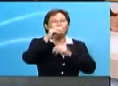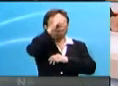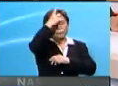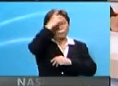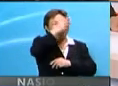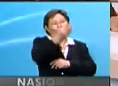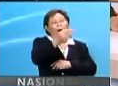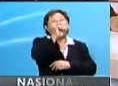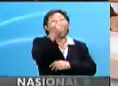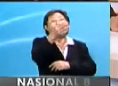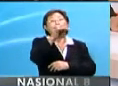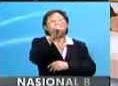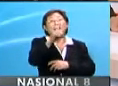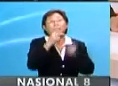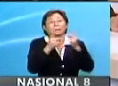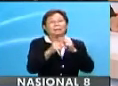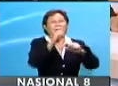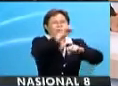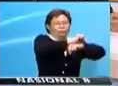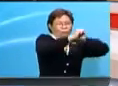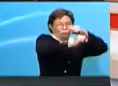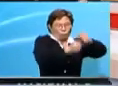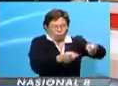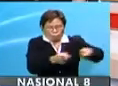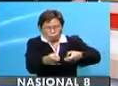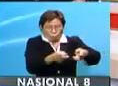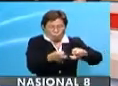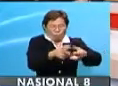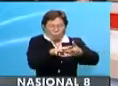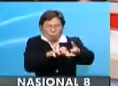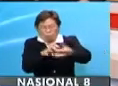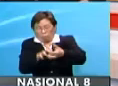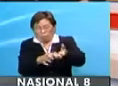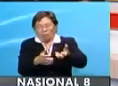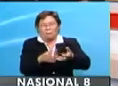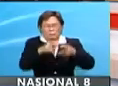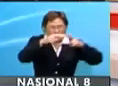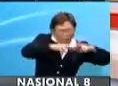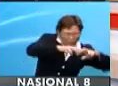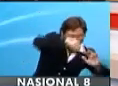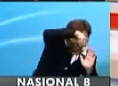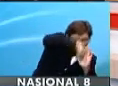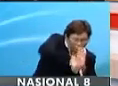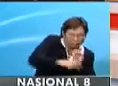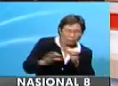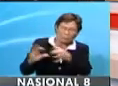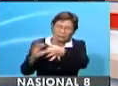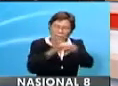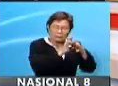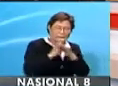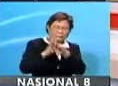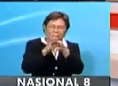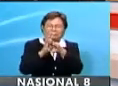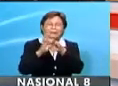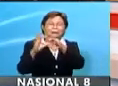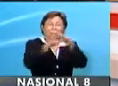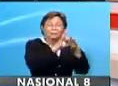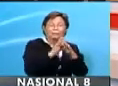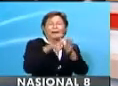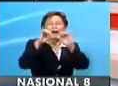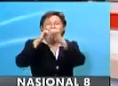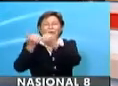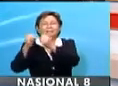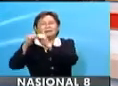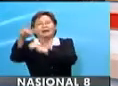Zahid Hamidi berkata untuk itu struktur pengurusan bencana akan diperincikan dengan lebih mendalam dengan kerjasama agensi-agensi terlibat ia